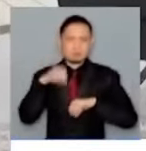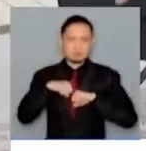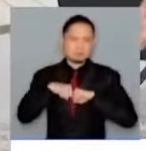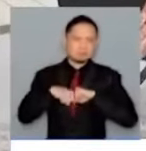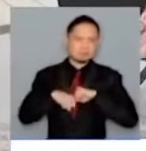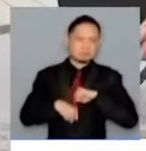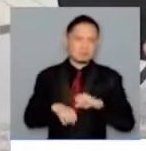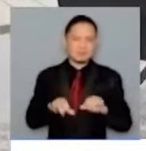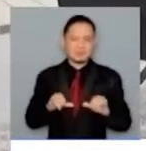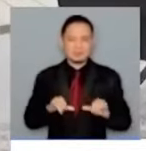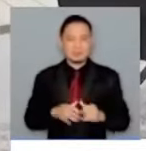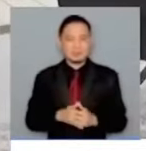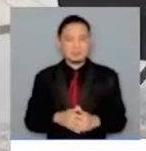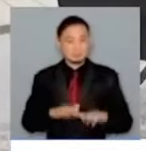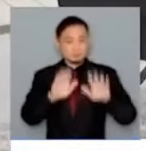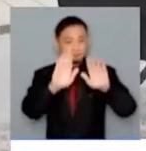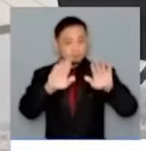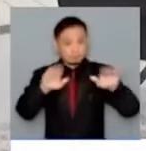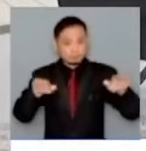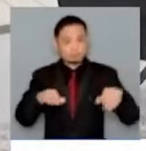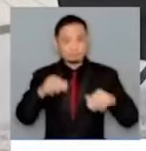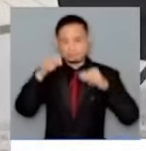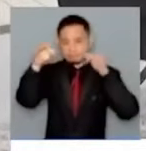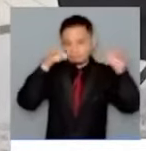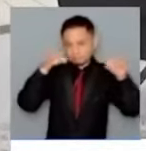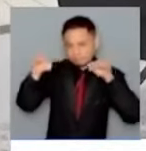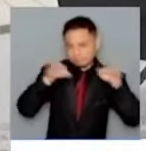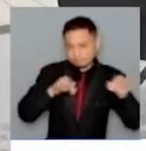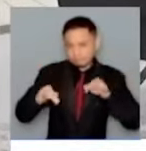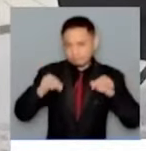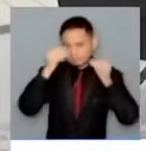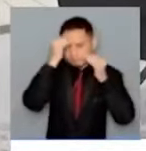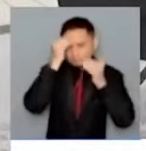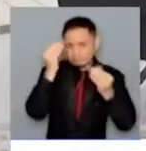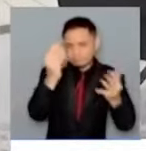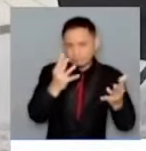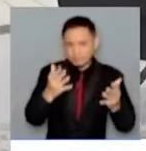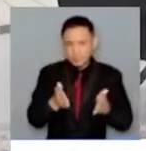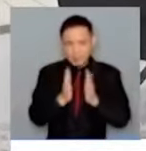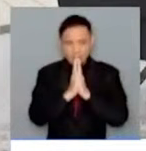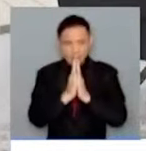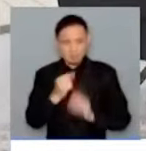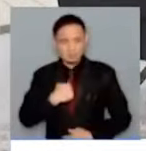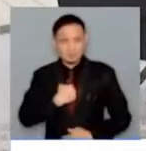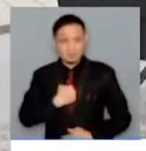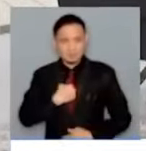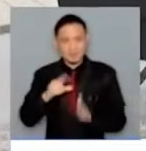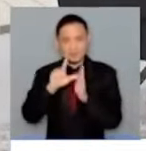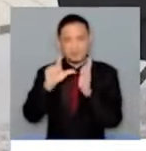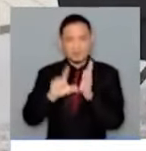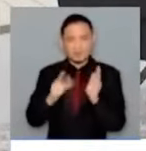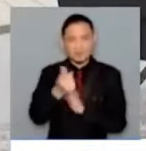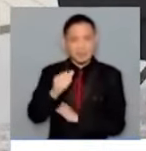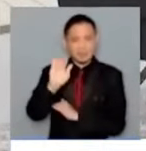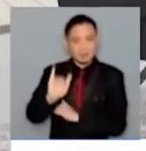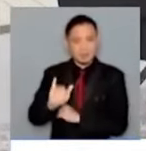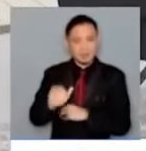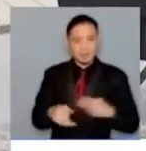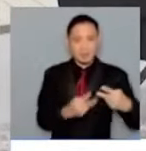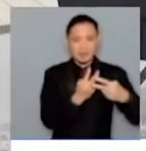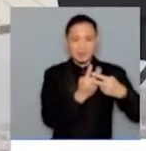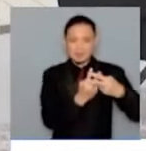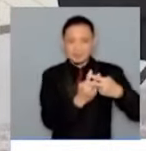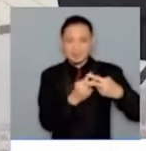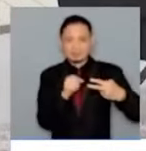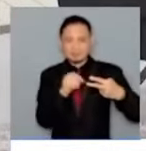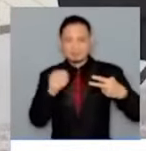Where? Here's all you need to know. Ask Attorney Gabby. Hashtag Ask Attorney. Attorney, ayon sa batas,